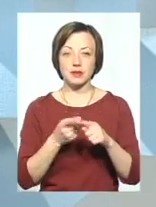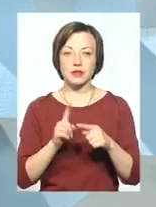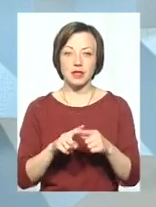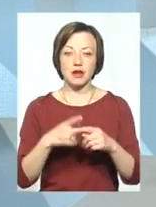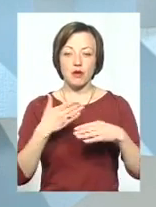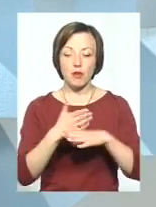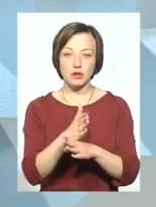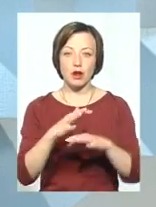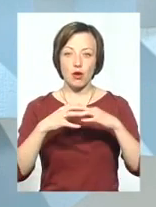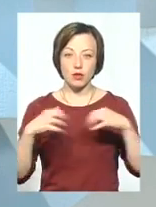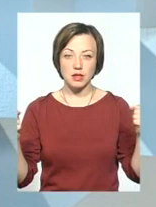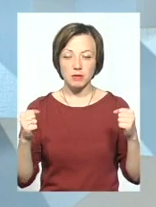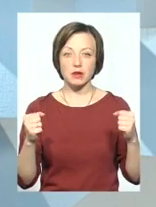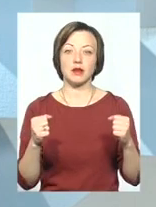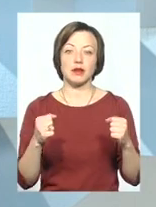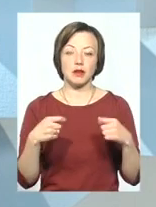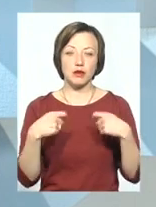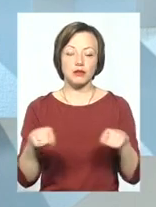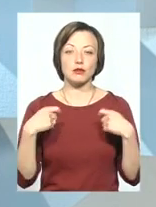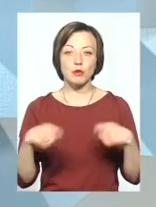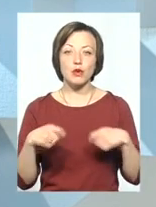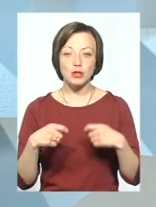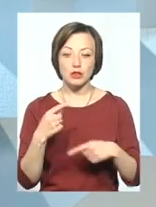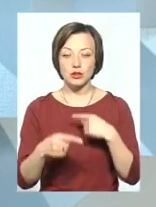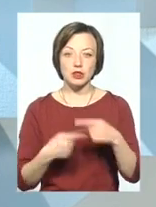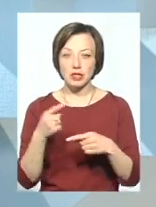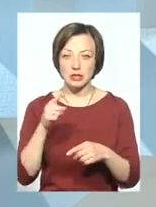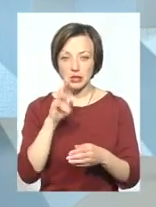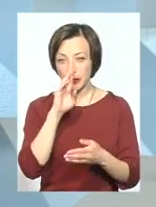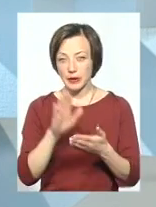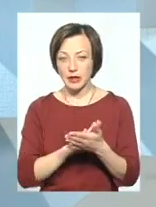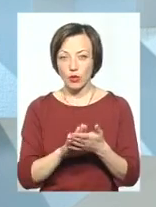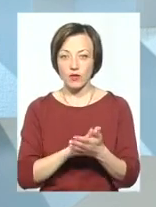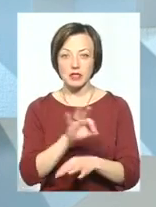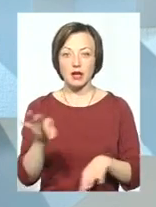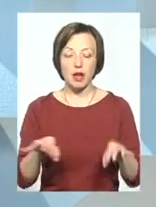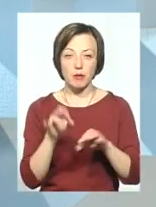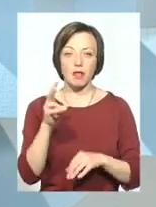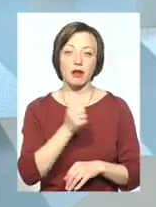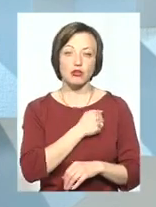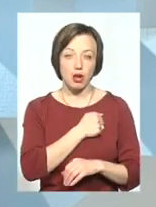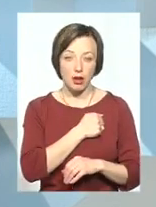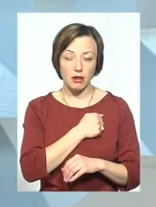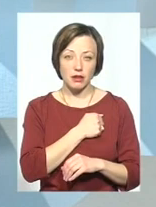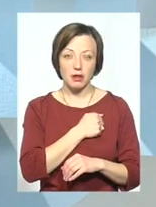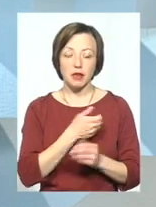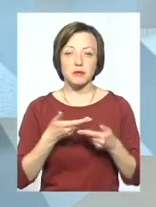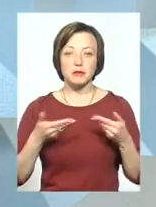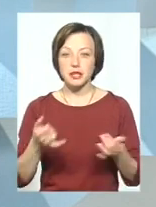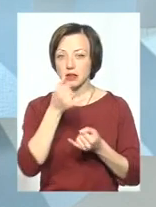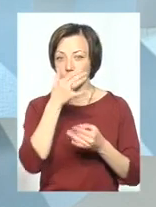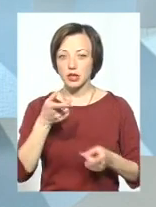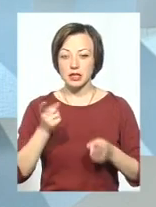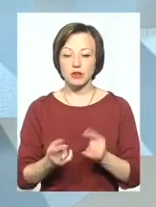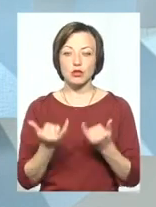буде по кусках розібрано, напевно, роз розпродано через якісь тіньові схеми. На жаль, ми не можемо